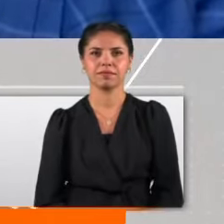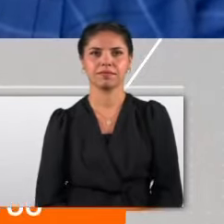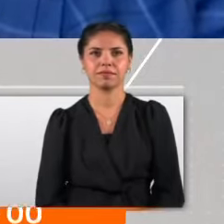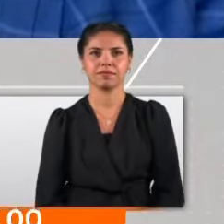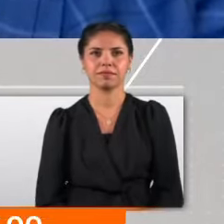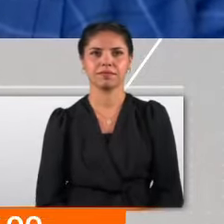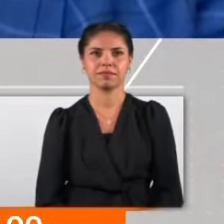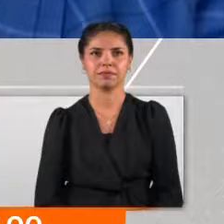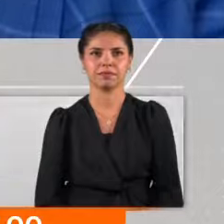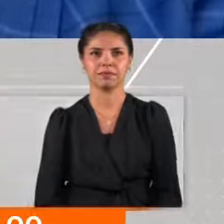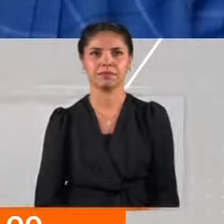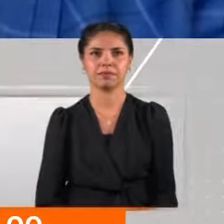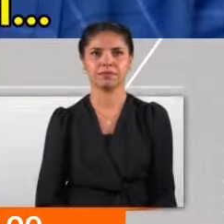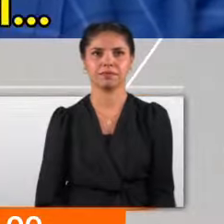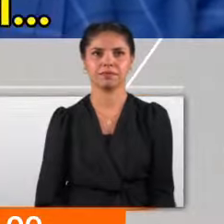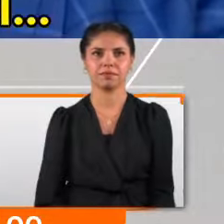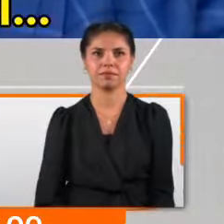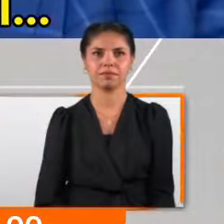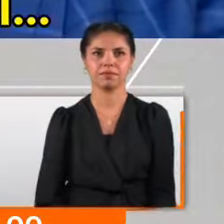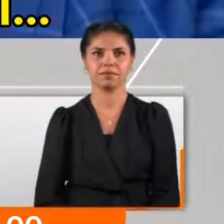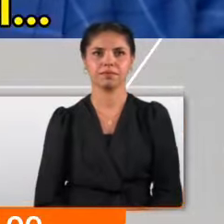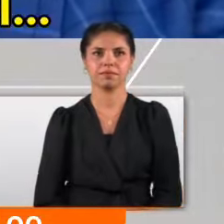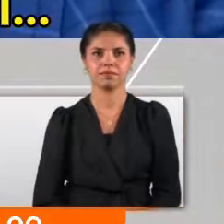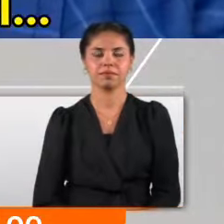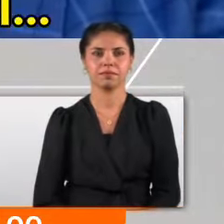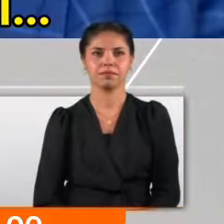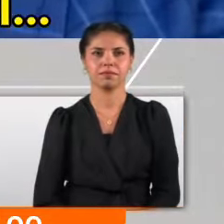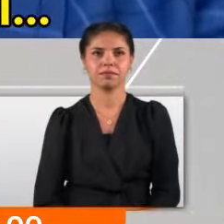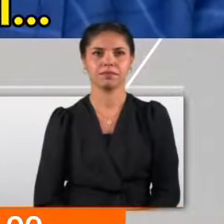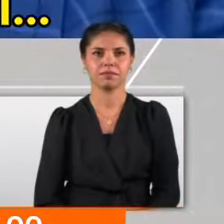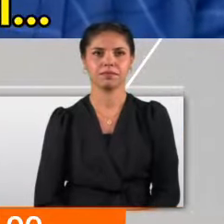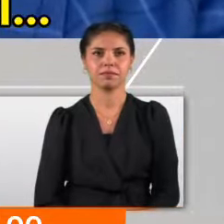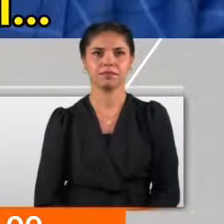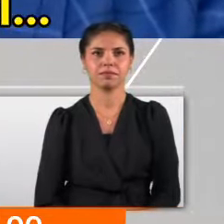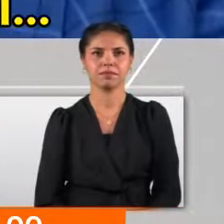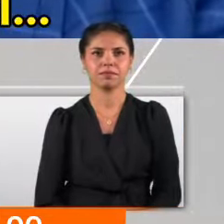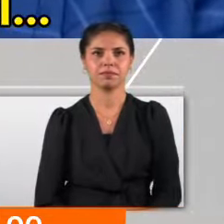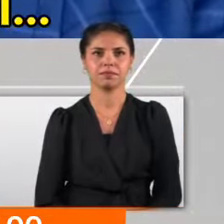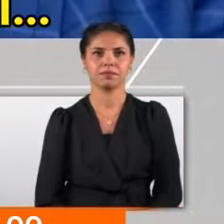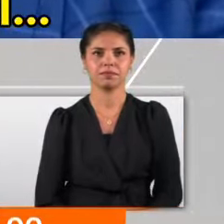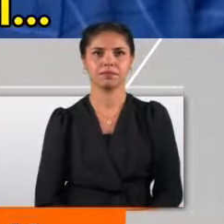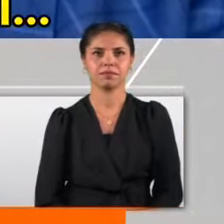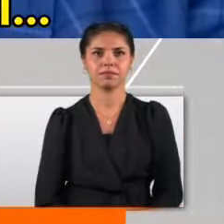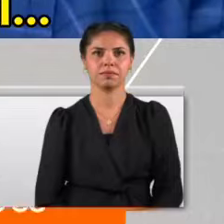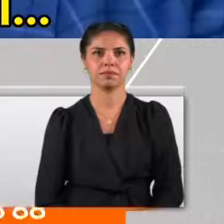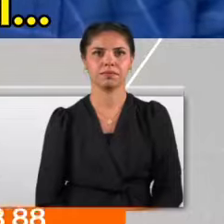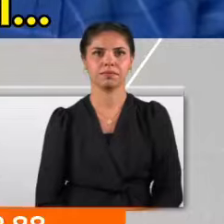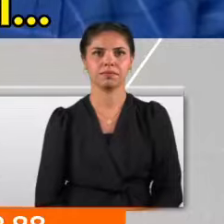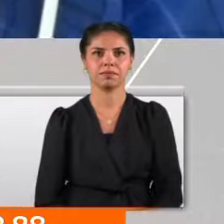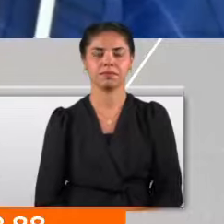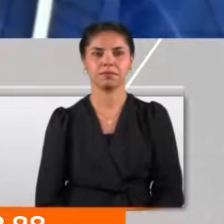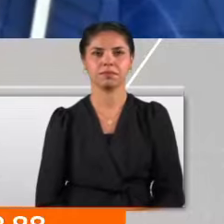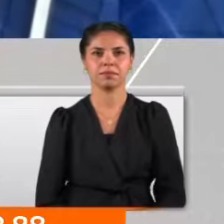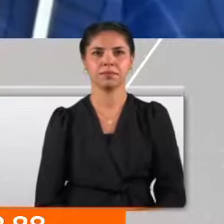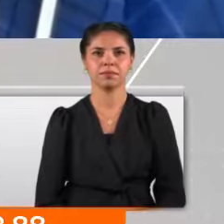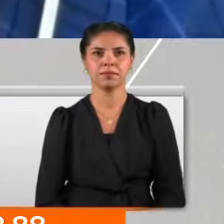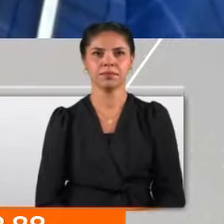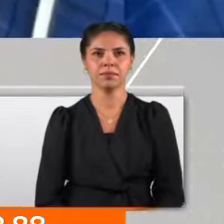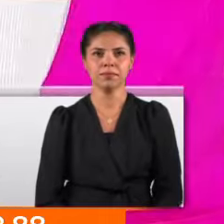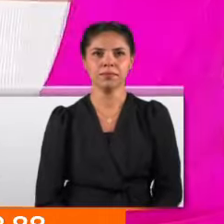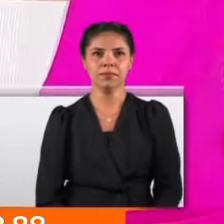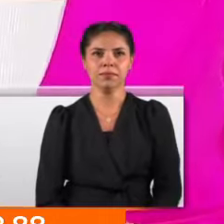da hayatını riske attığı o bilgileri almak, toplamak için birbirinden önemli operasyonların gerçekleştiği zahmetli bir